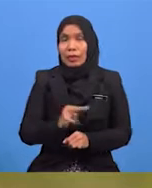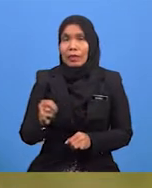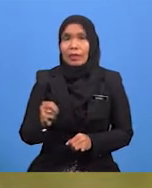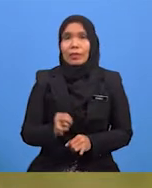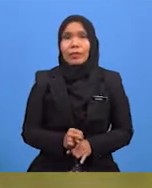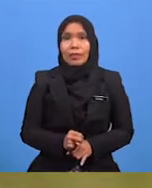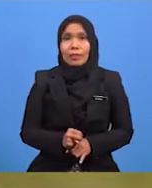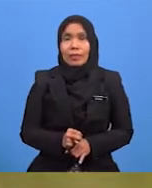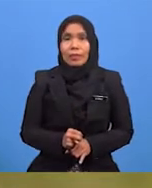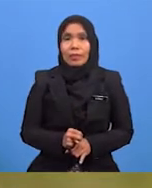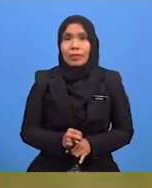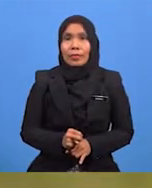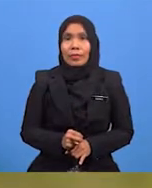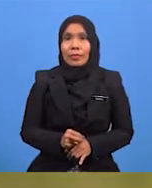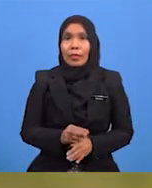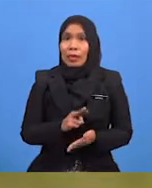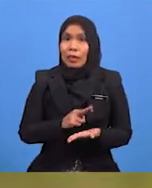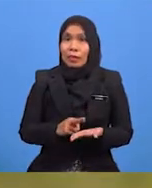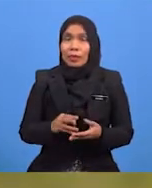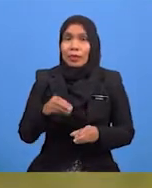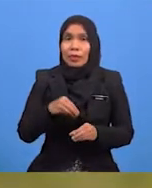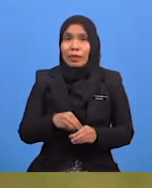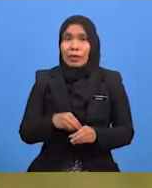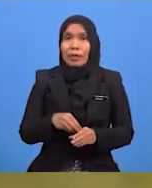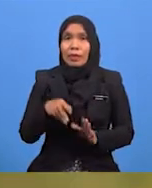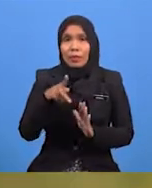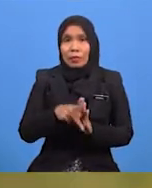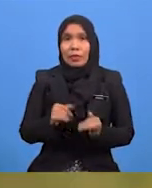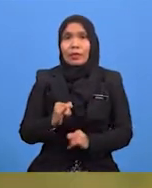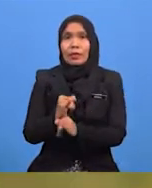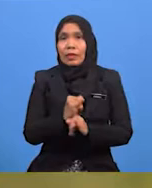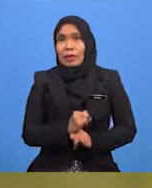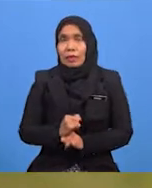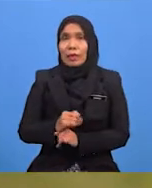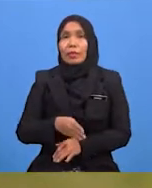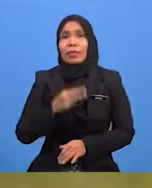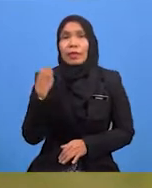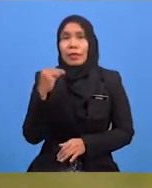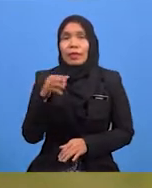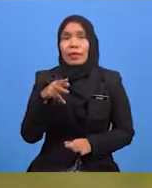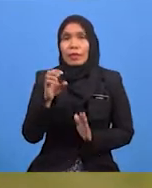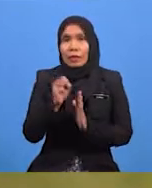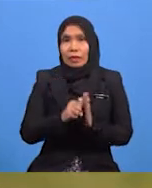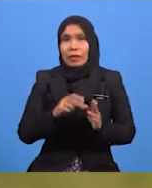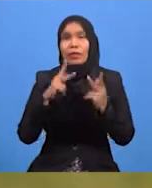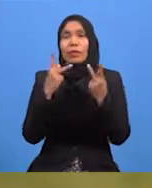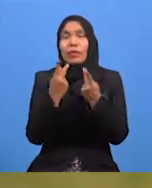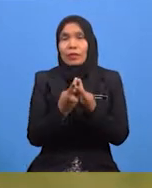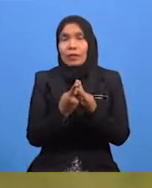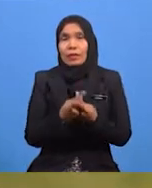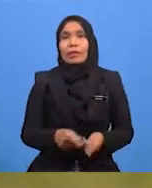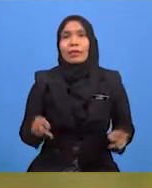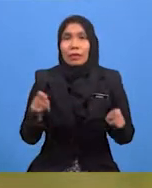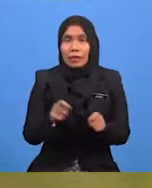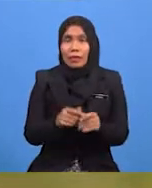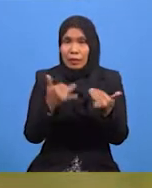dalam jagaan mereka sekeluarga. Tapi kini tiba masanya untuk dia lepaskan